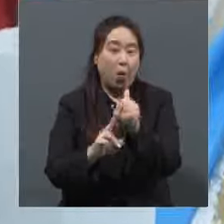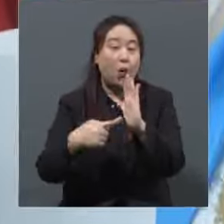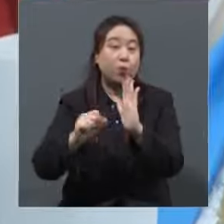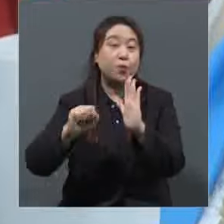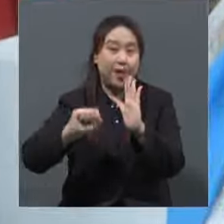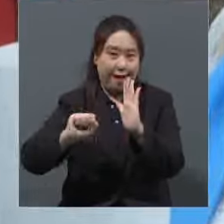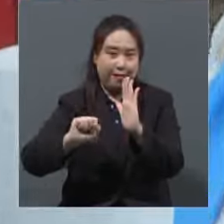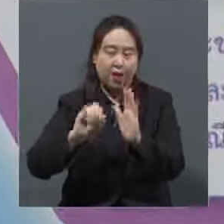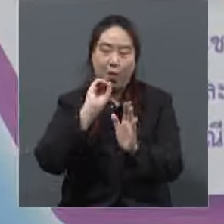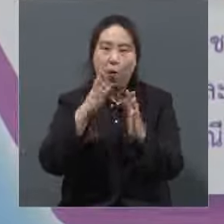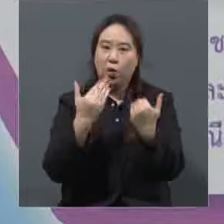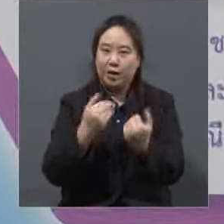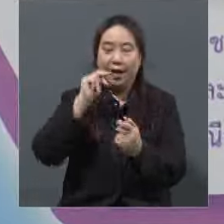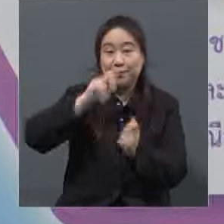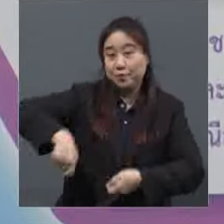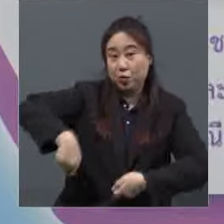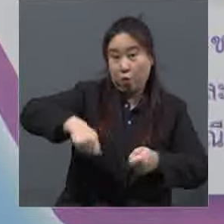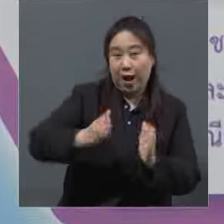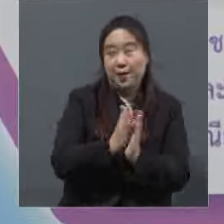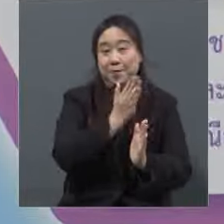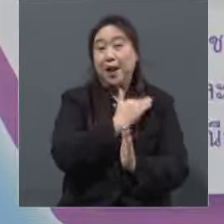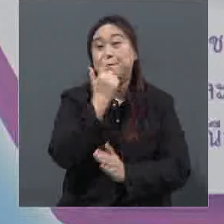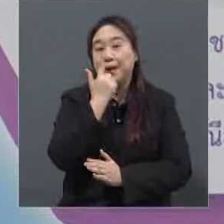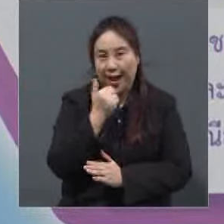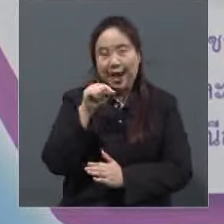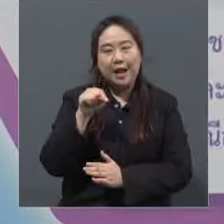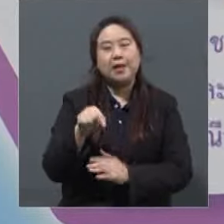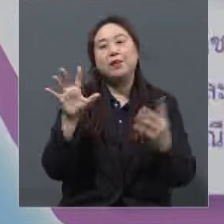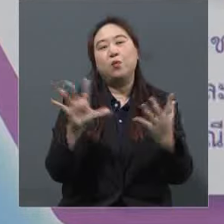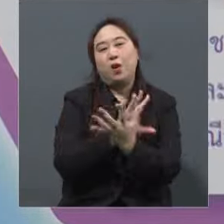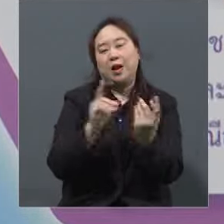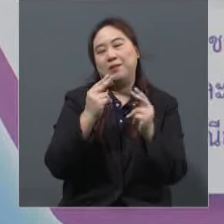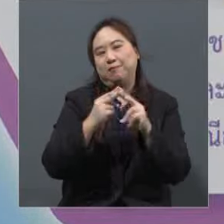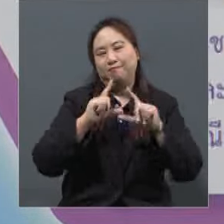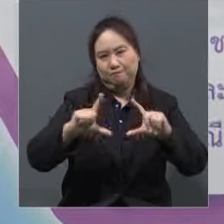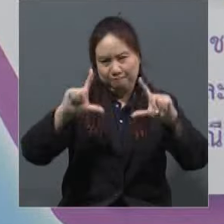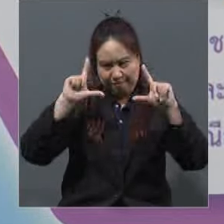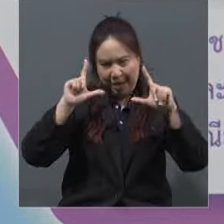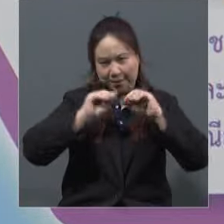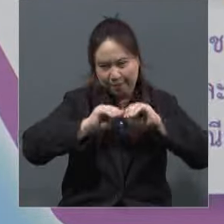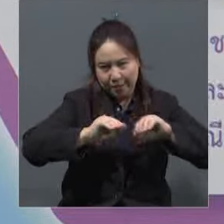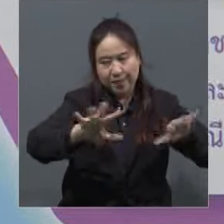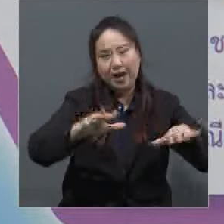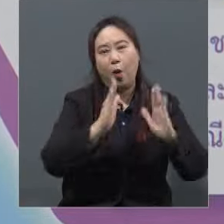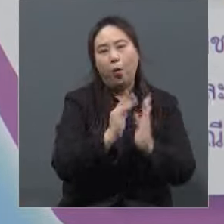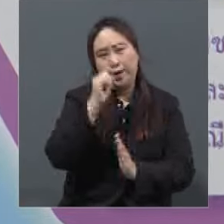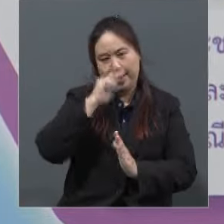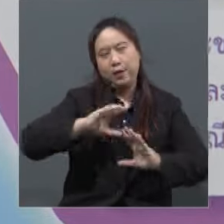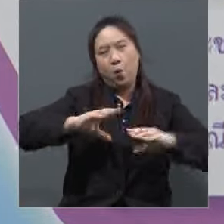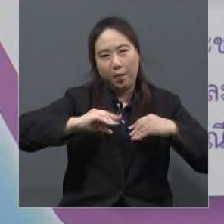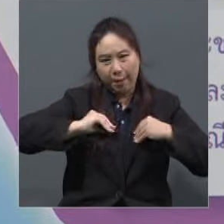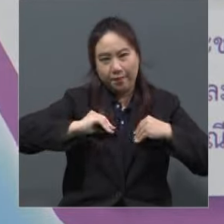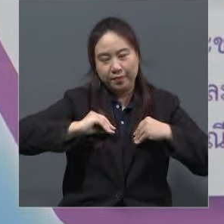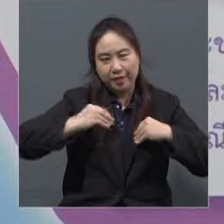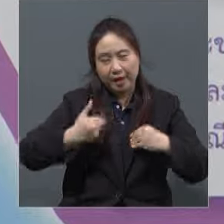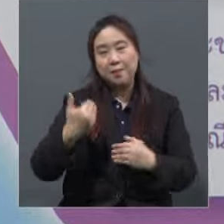สมุทรปราการบอกว่าสงกรานต์พปแดงเป็นอีกหนึ่งประเพณีสงกรานต์ที่มีชื่อเสียงได้รับการยอมรับจากคนไทยรวมถึงก็